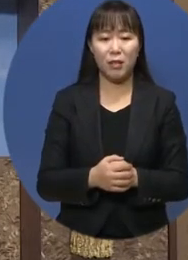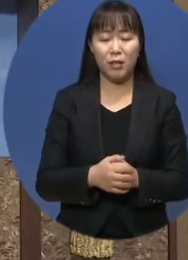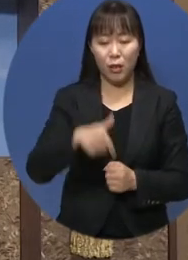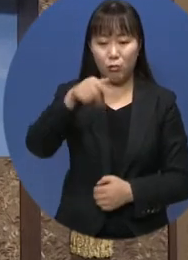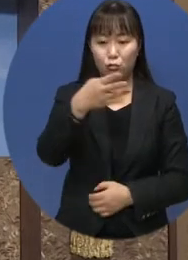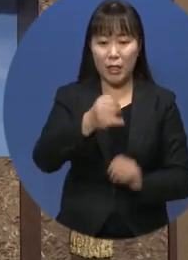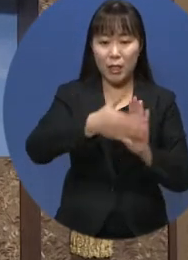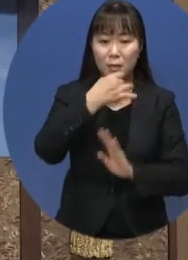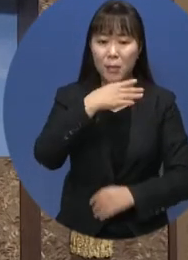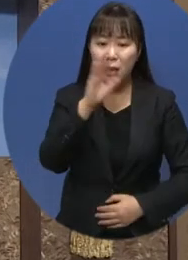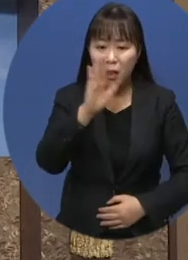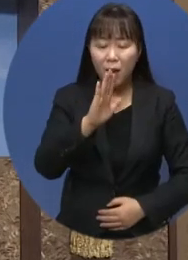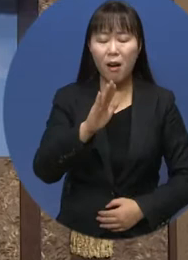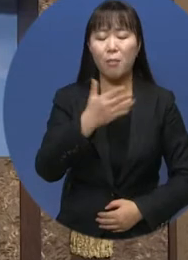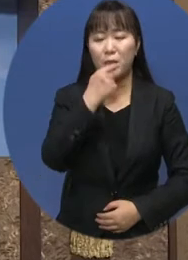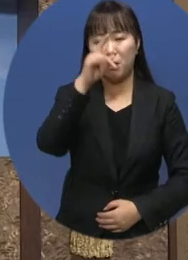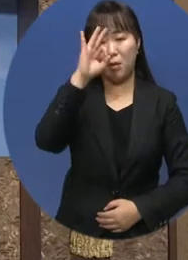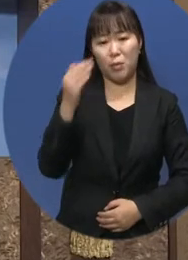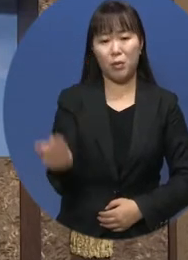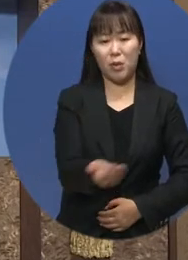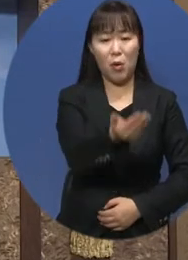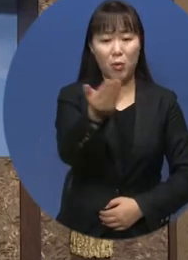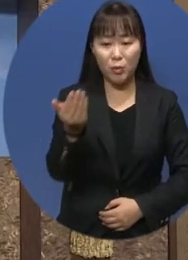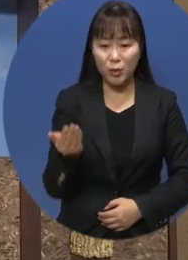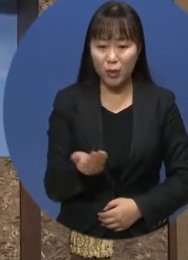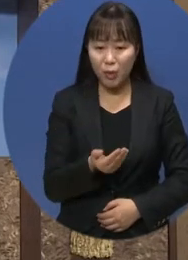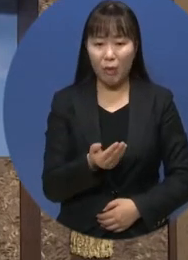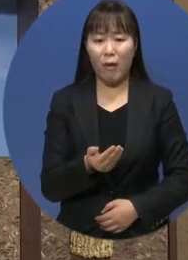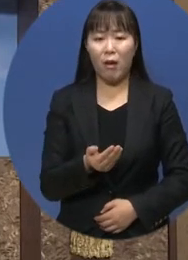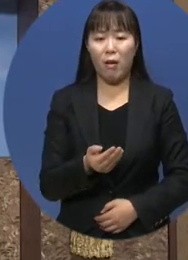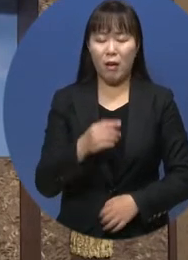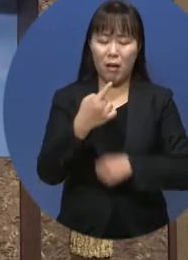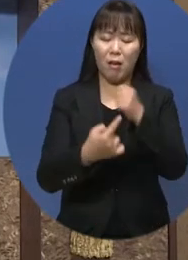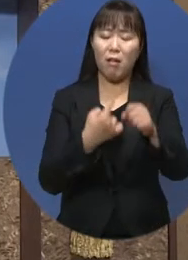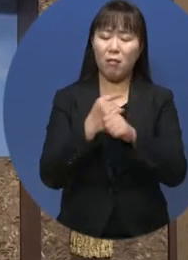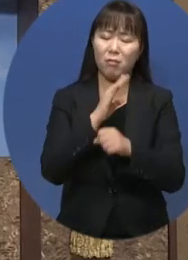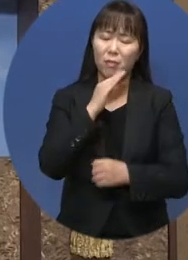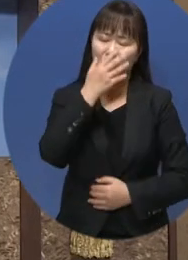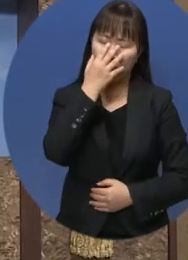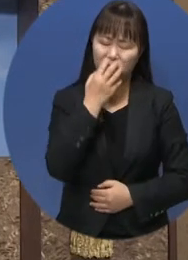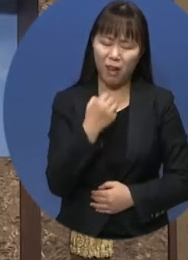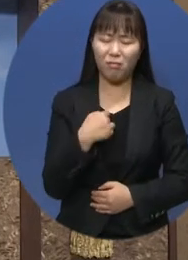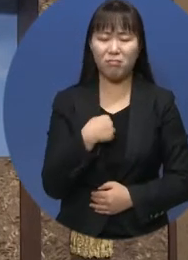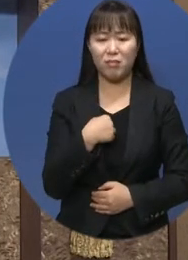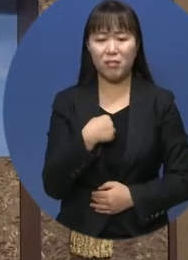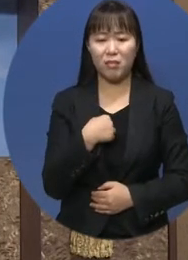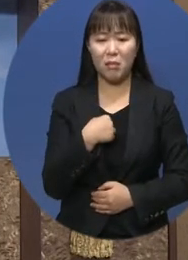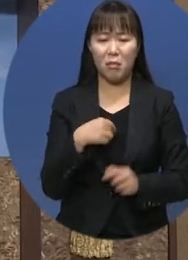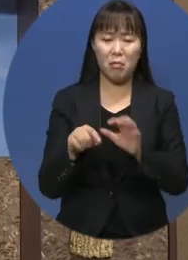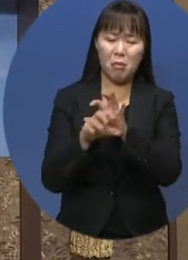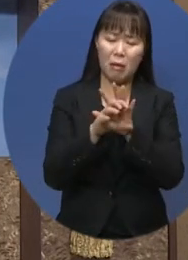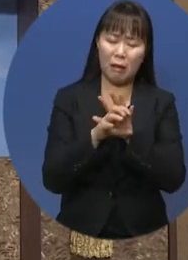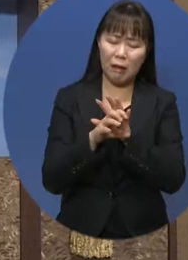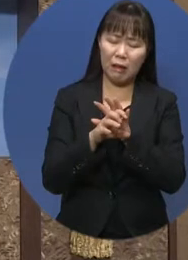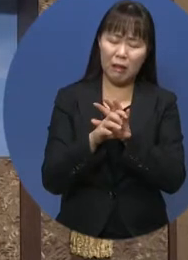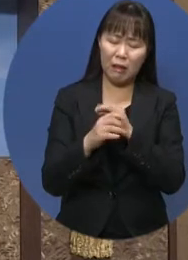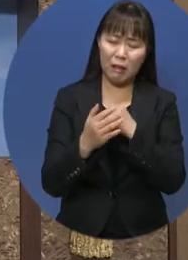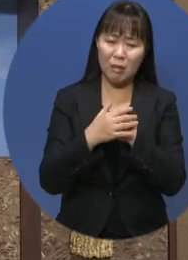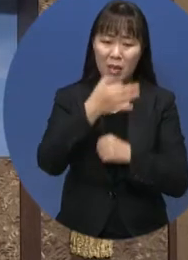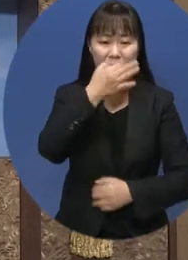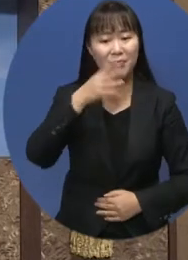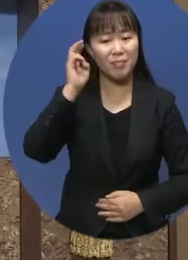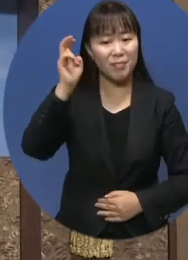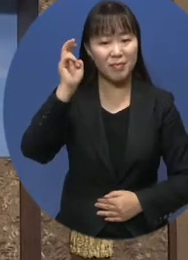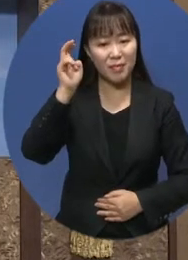그런게 아니라 어이 복지 tv 를 시청하시는 여러분들도 하네 너무 우울하고 코라 블루 때문에 다 힘드셨을